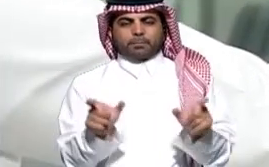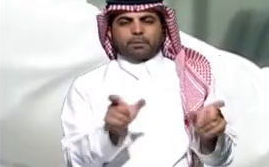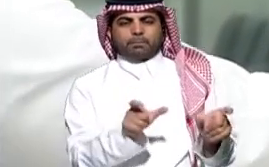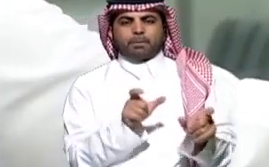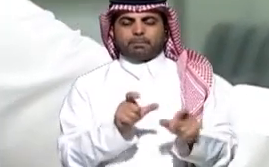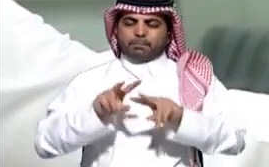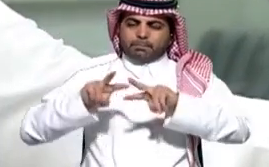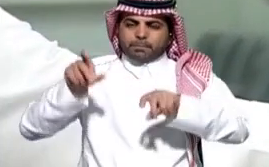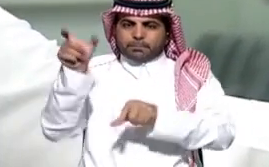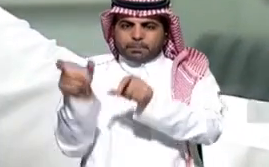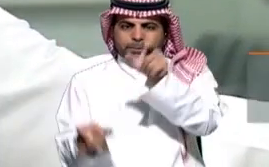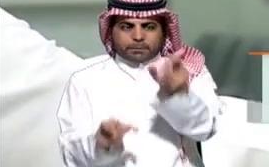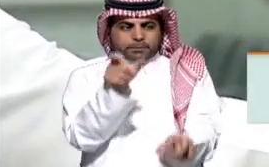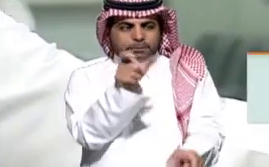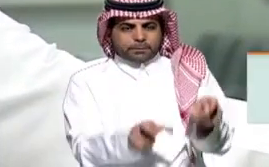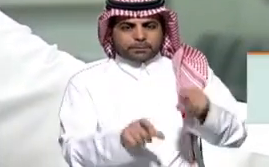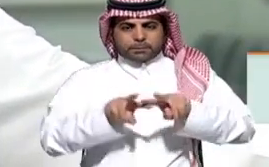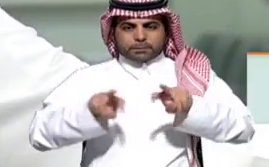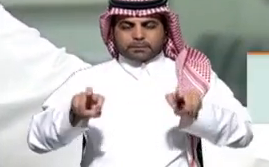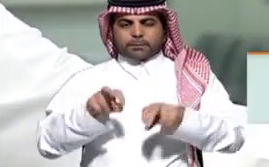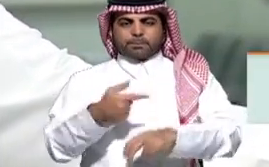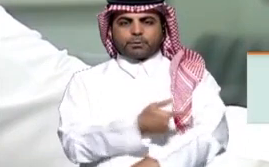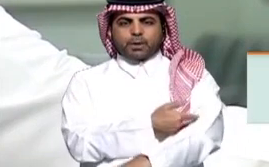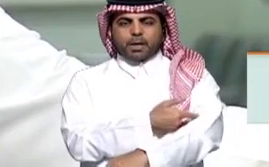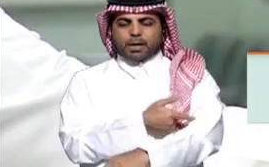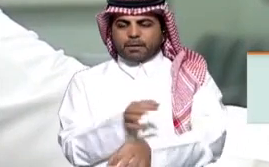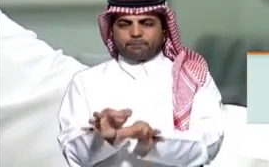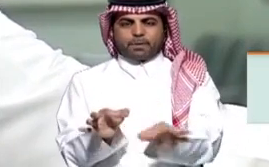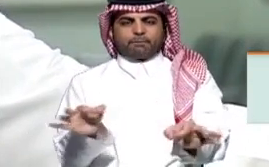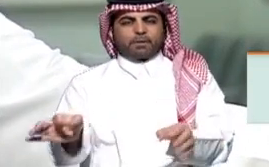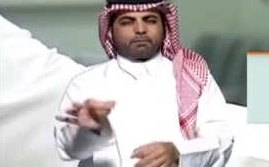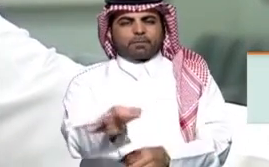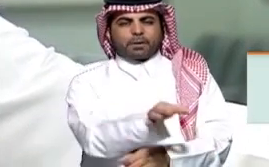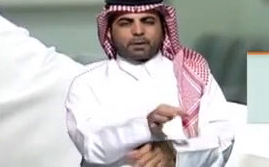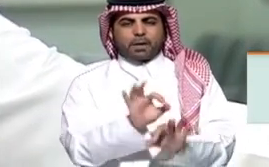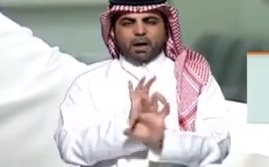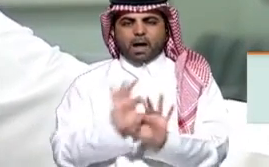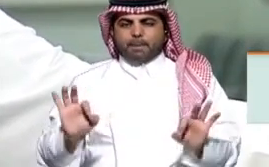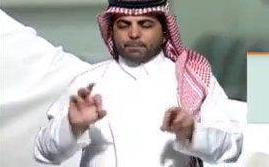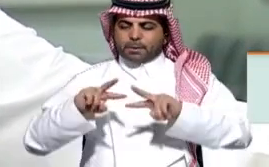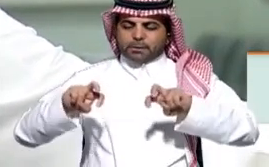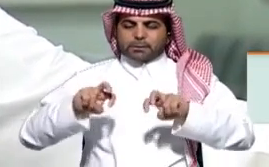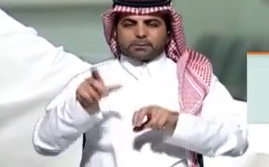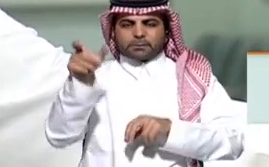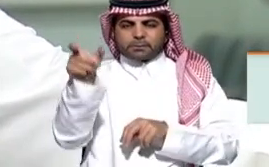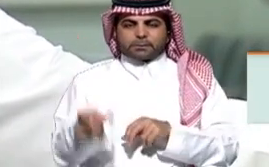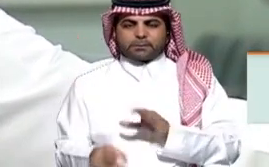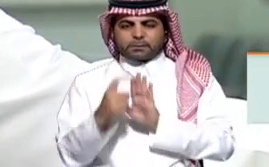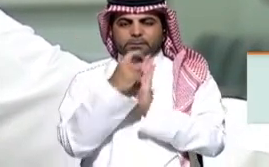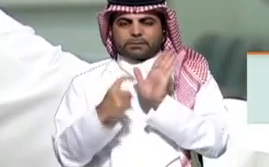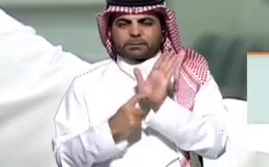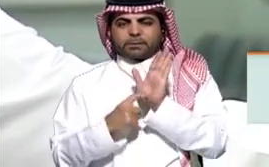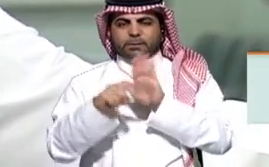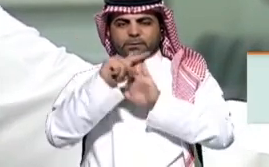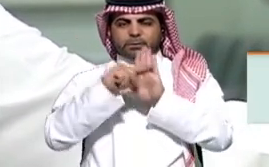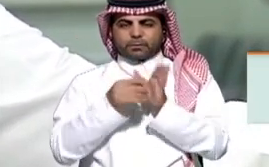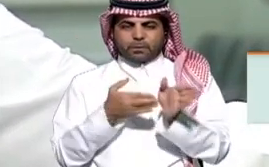جميع الحالات التي ترد للمنشآت الصحية واتخاذ الإجراء اللازم وفقا لمعايير وإجراءات